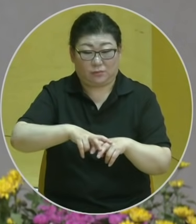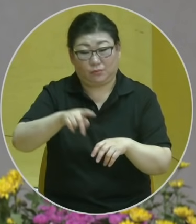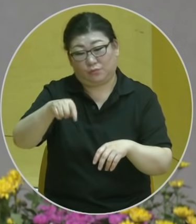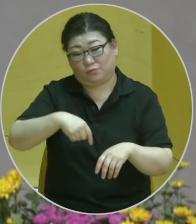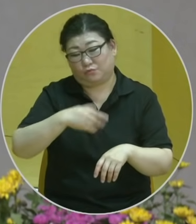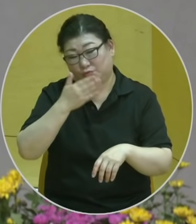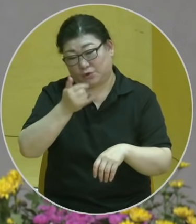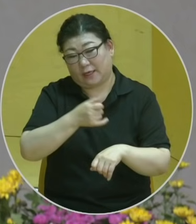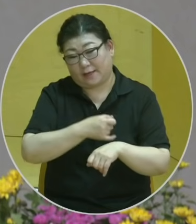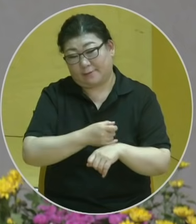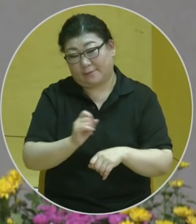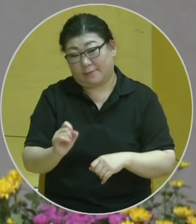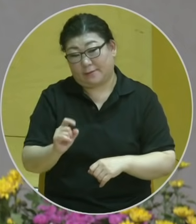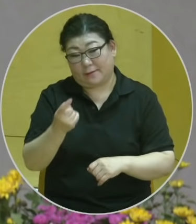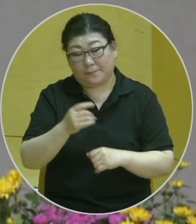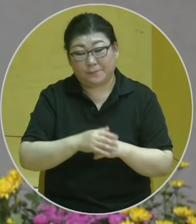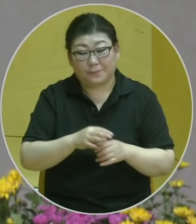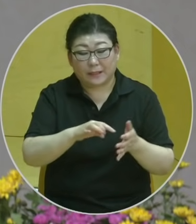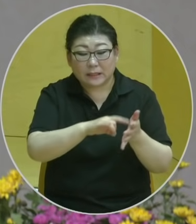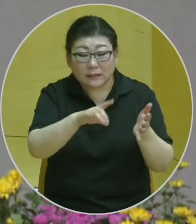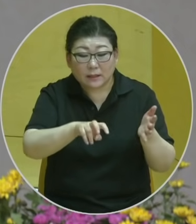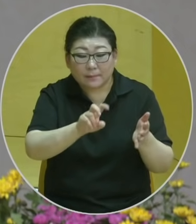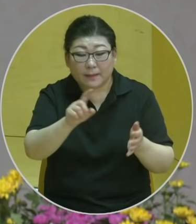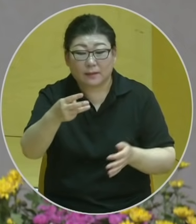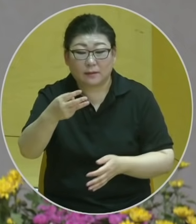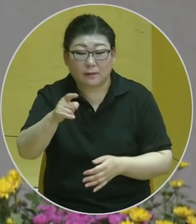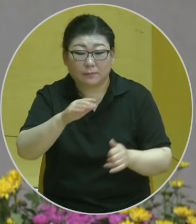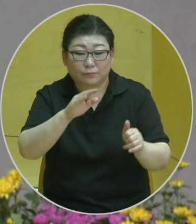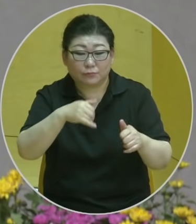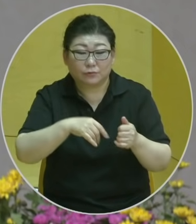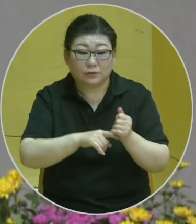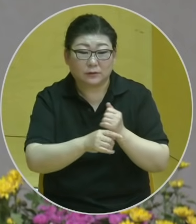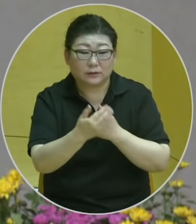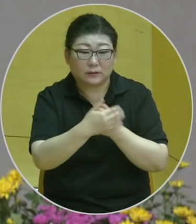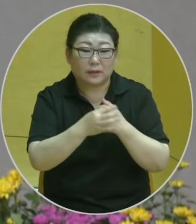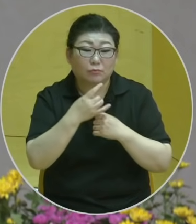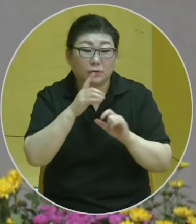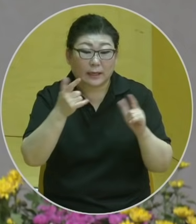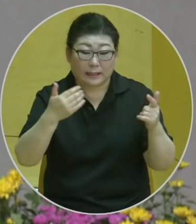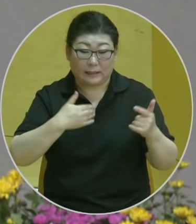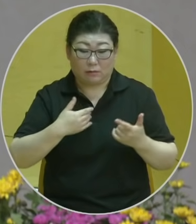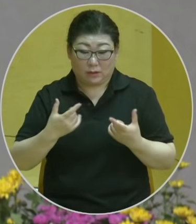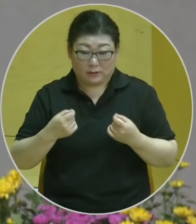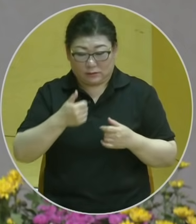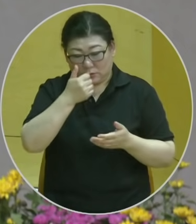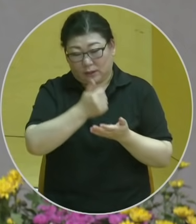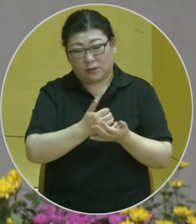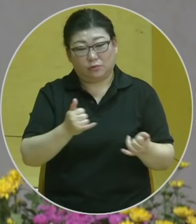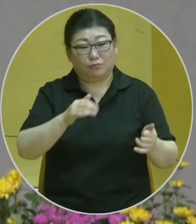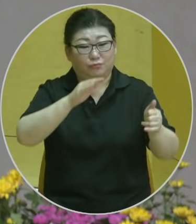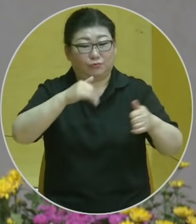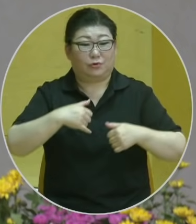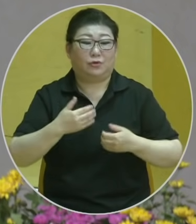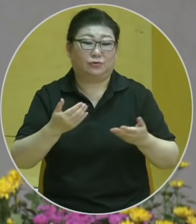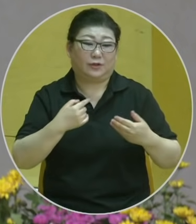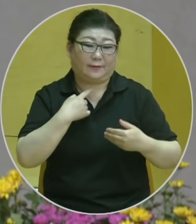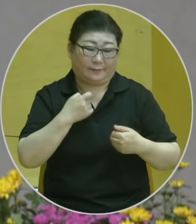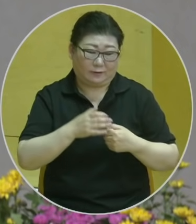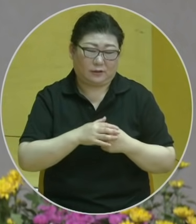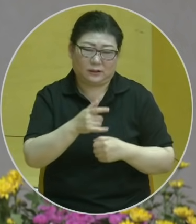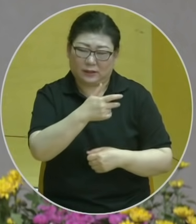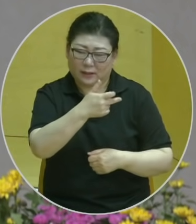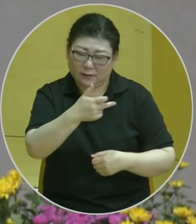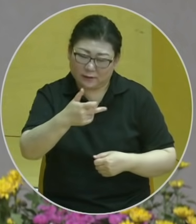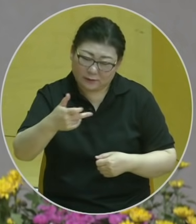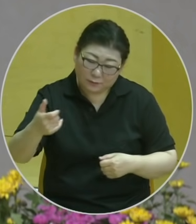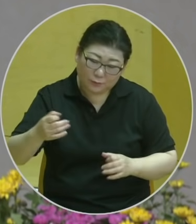때 세리 마태를 부르신 그 은혜뿐 아니라 나 같은 죄인도 부르셨던 그 하나님 은혜가 얼만큼 크고 놀라운가 하는